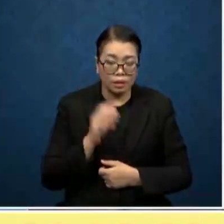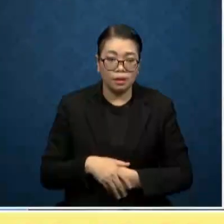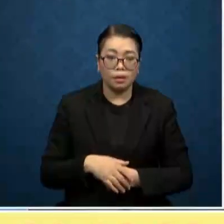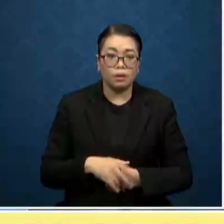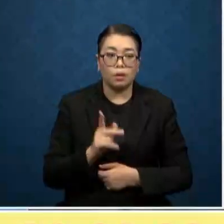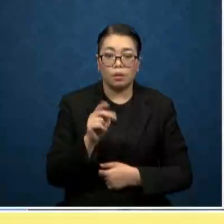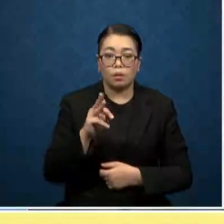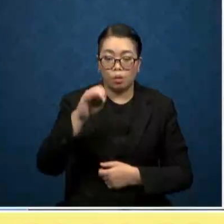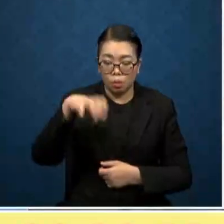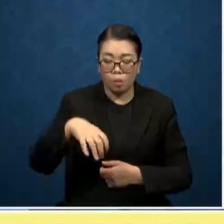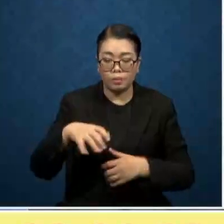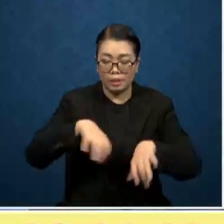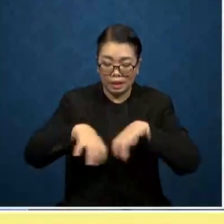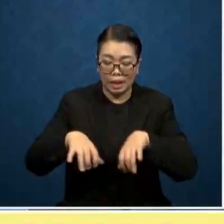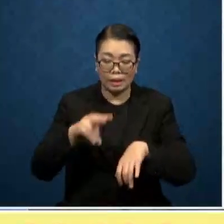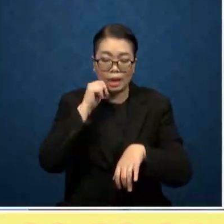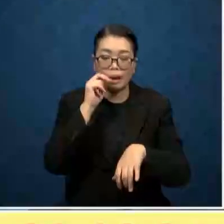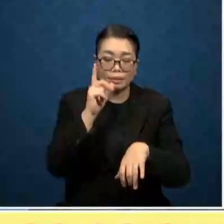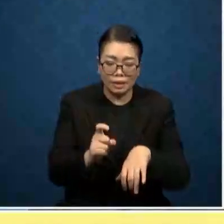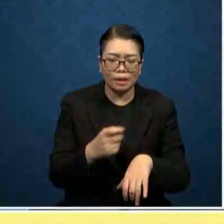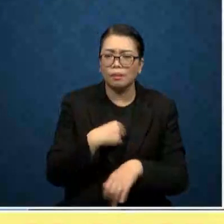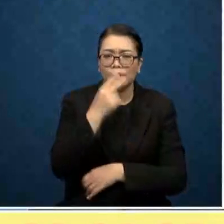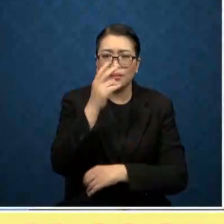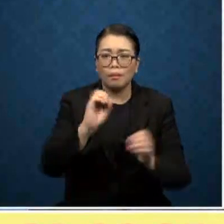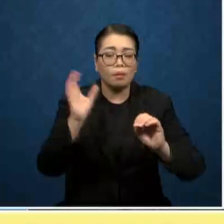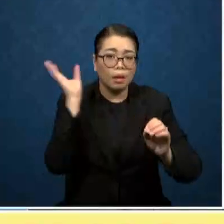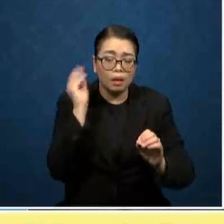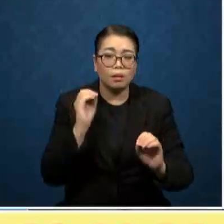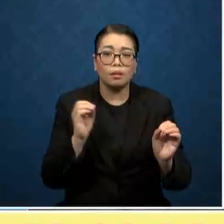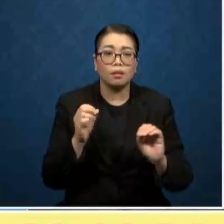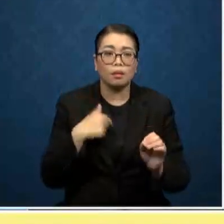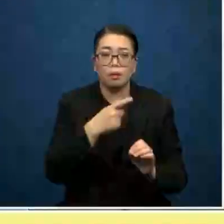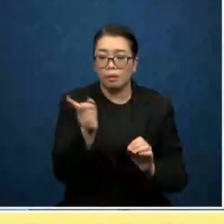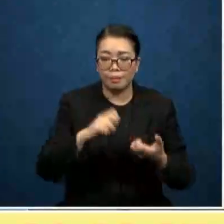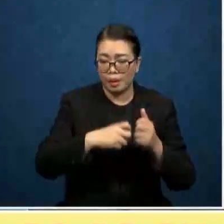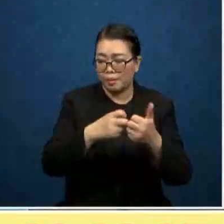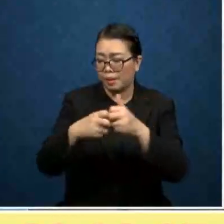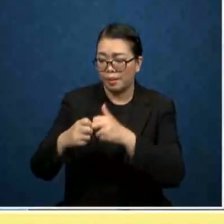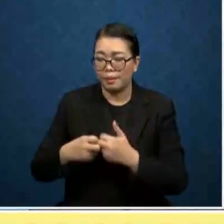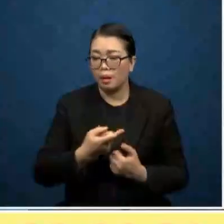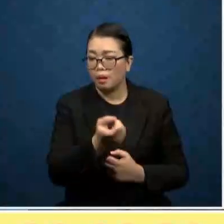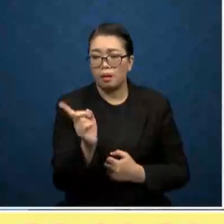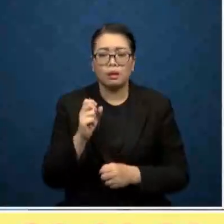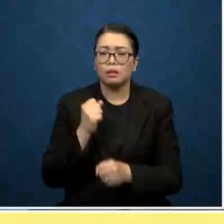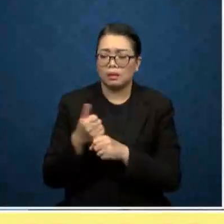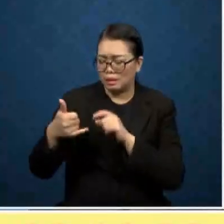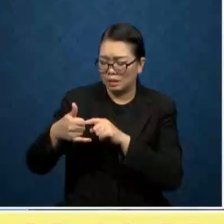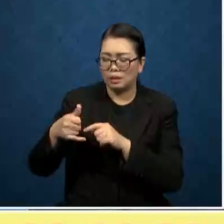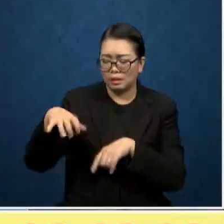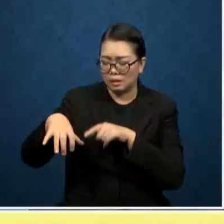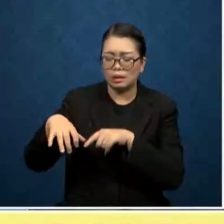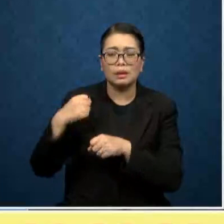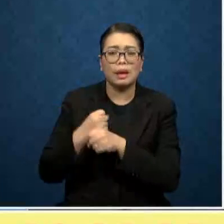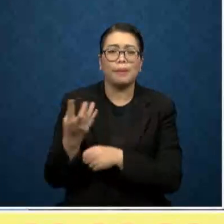อ้าวแล้วก็ไปซ่อนตัวอยู่ที่ไหนอ่ะแล้วที่เราบอกว่าเรากำลังมีปัญหาอยู่มากมายเวลานี้เาทำอะไร